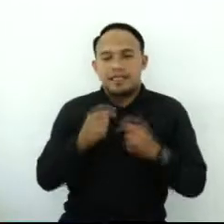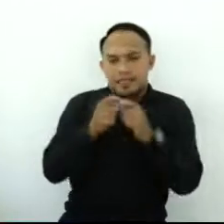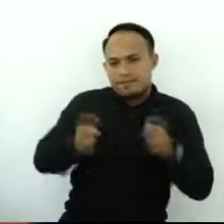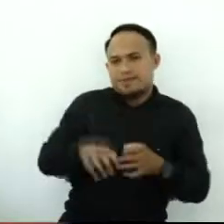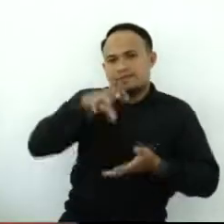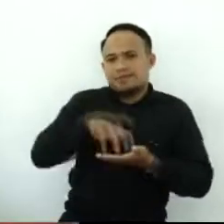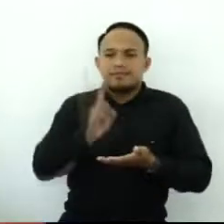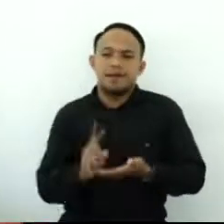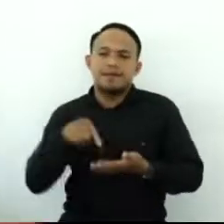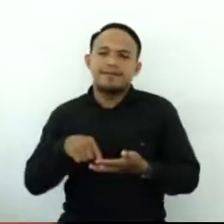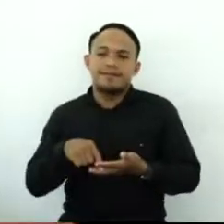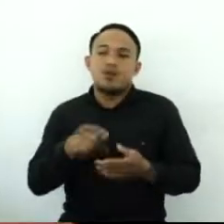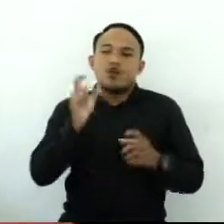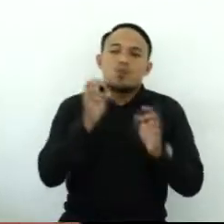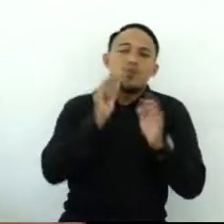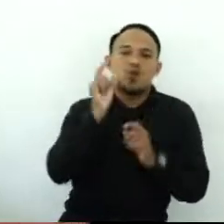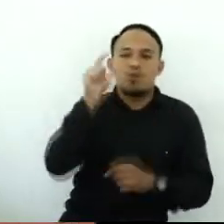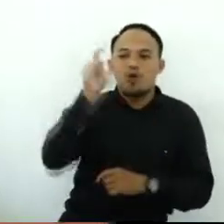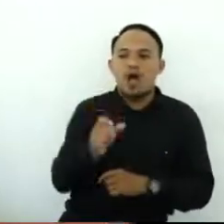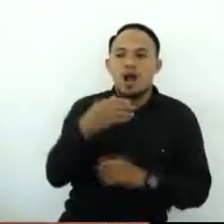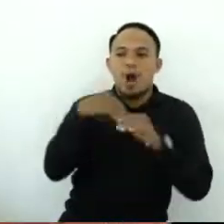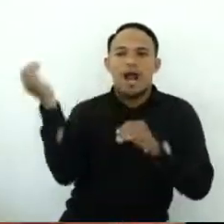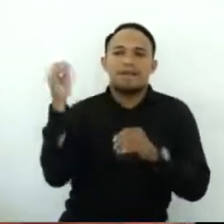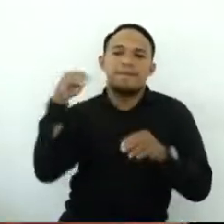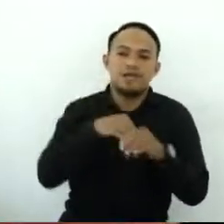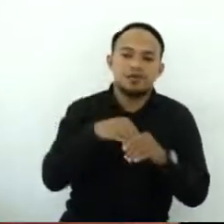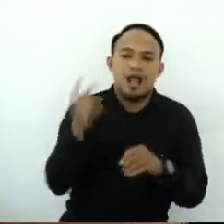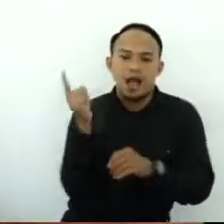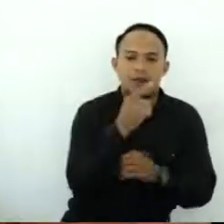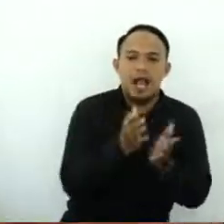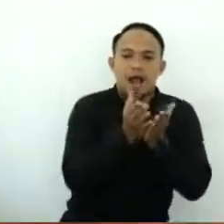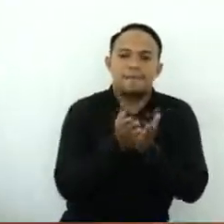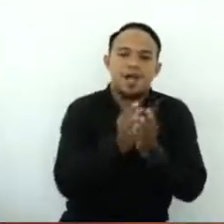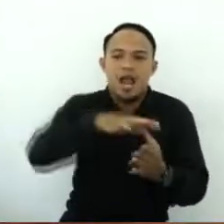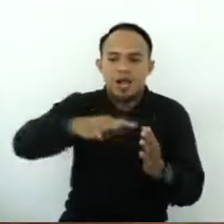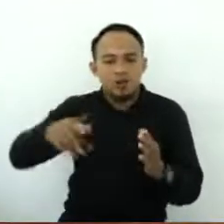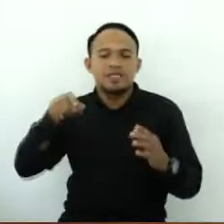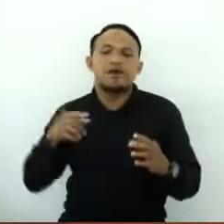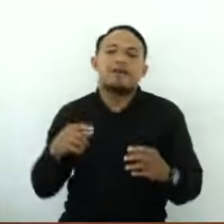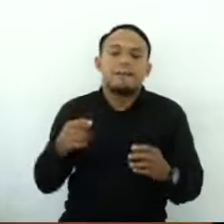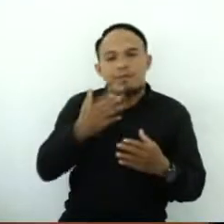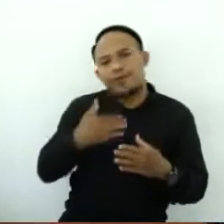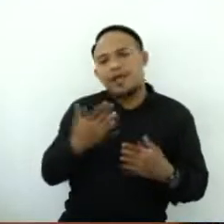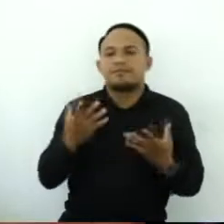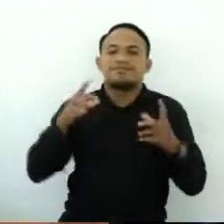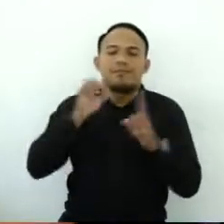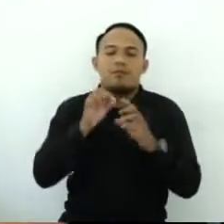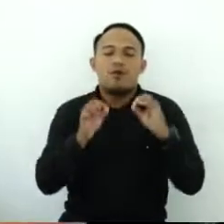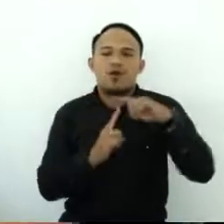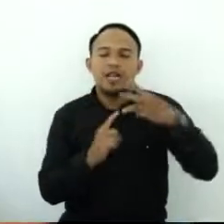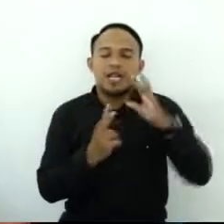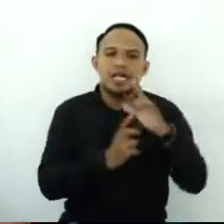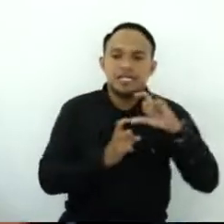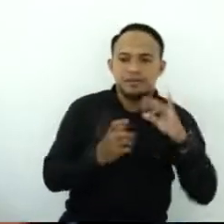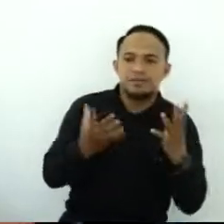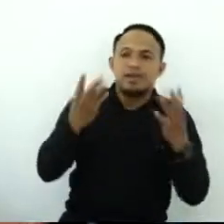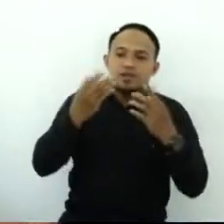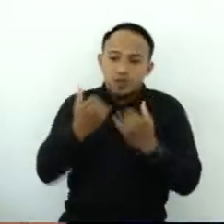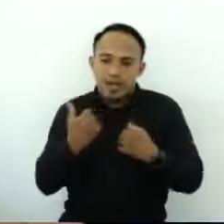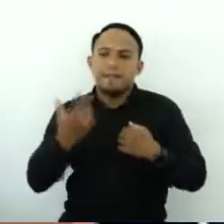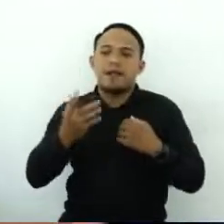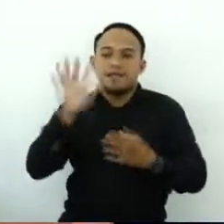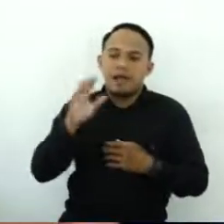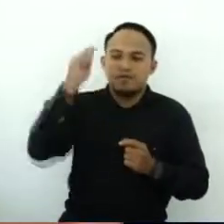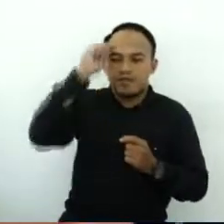agar tidak berpaling lagi karena sekarang lagi mewabahnya high